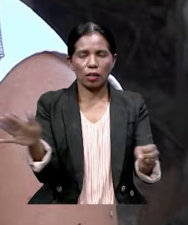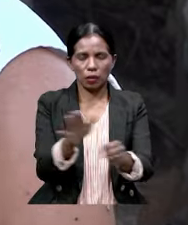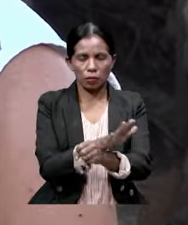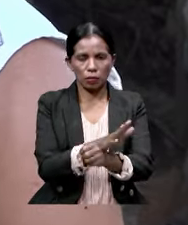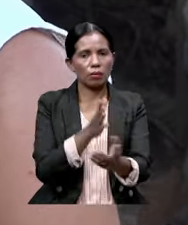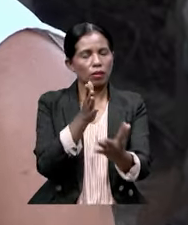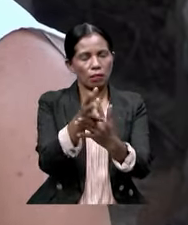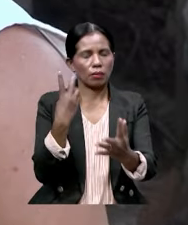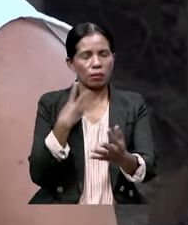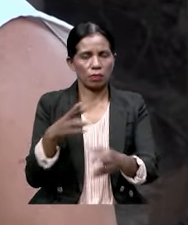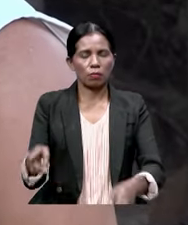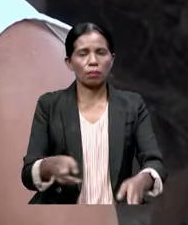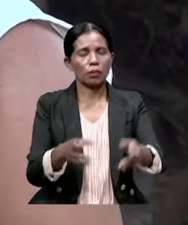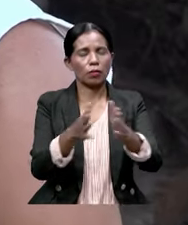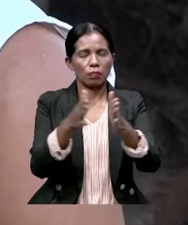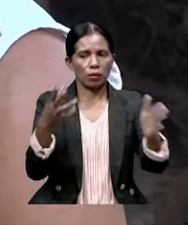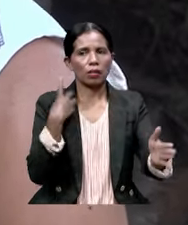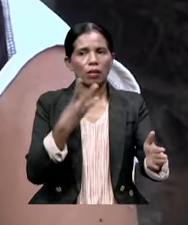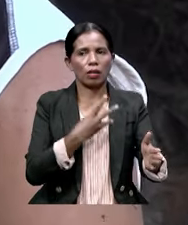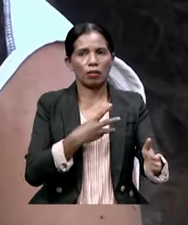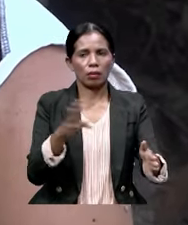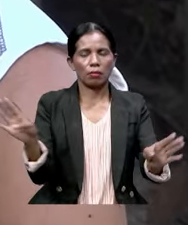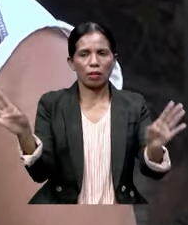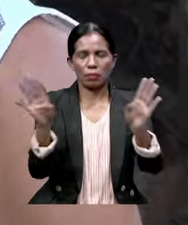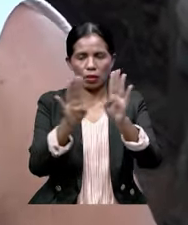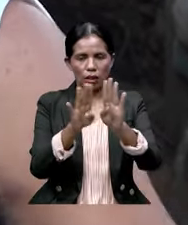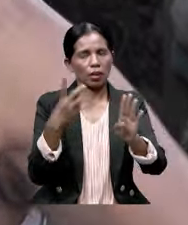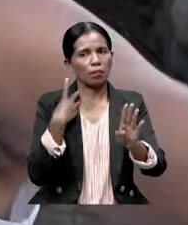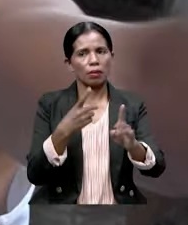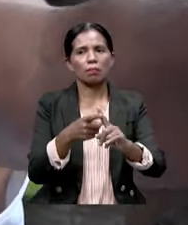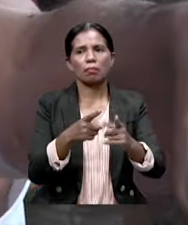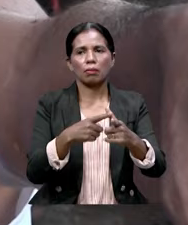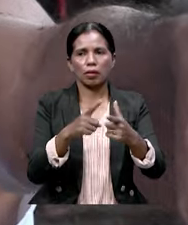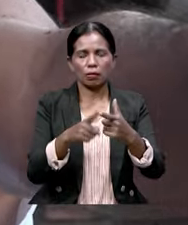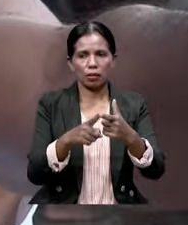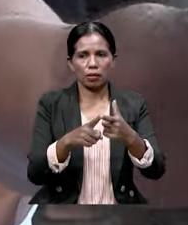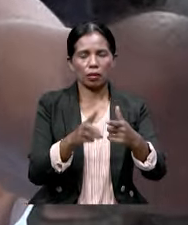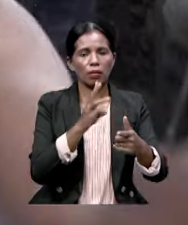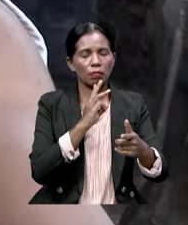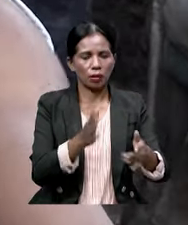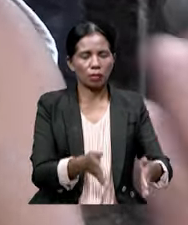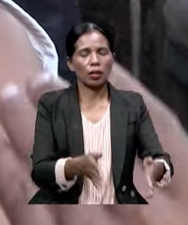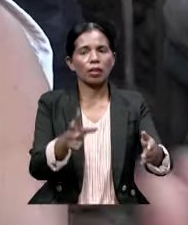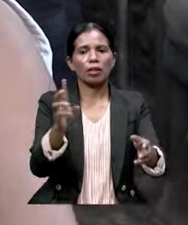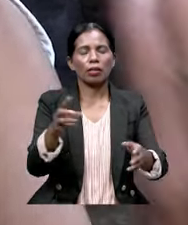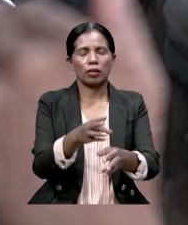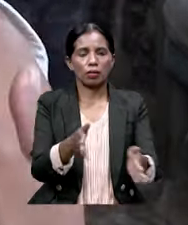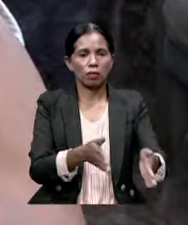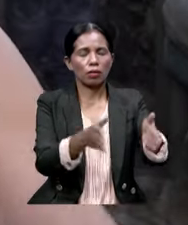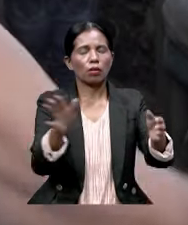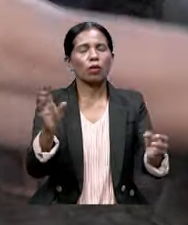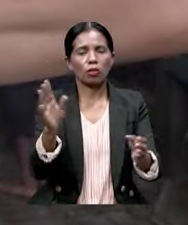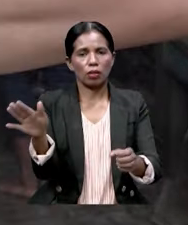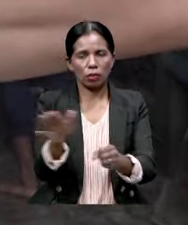maitia anta o ami bela sigura husine aminian mas vai ra quando baleta ida ya oi na kono anta o akara kala ko ne thank you